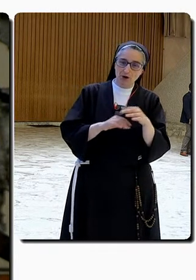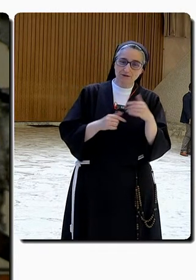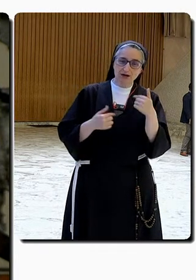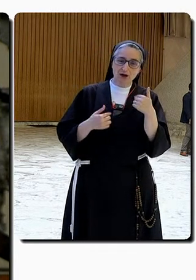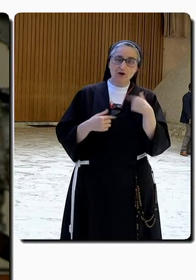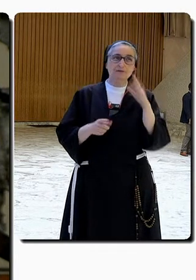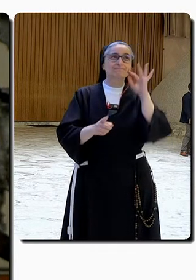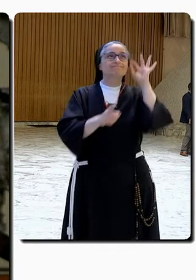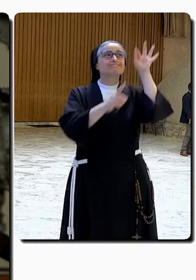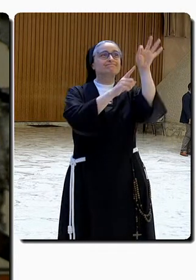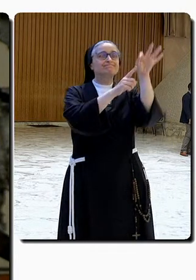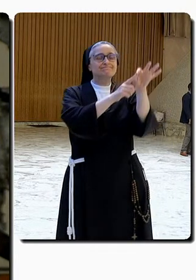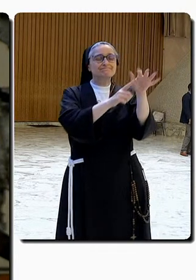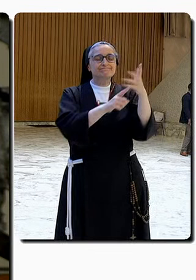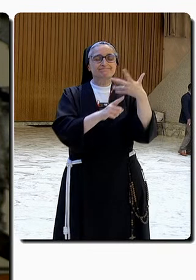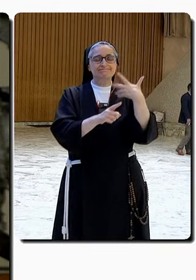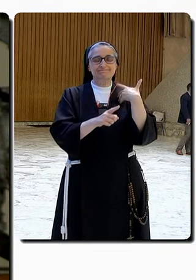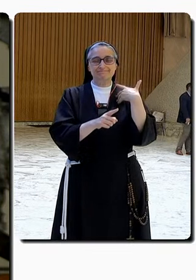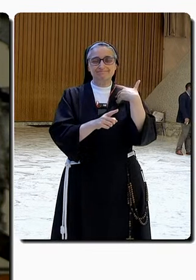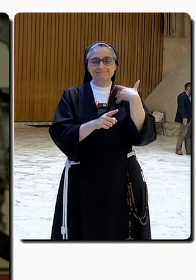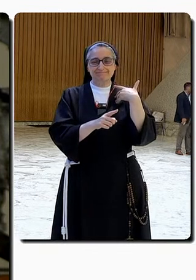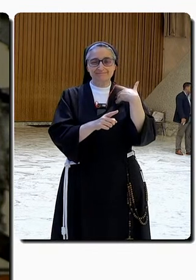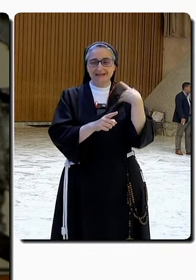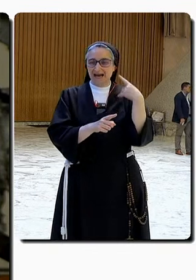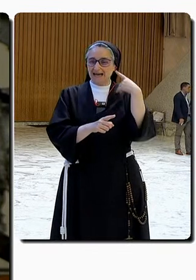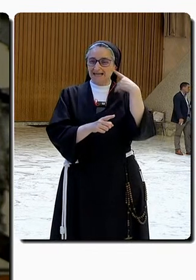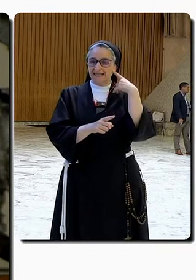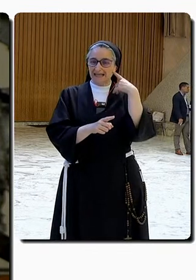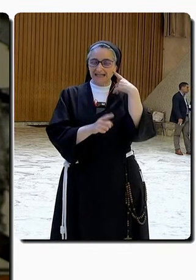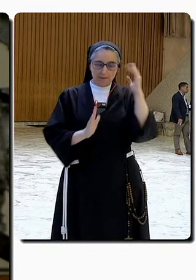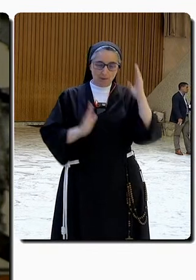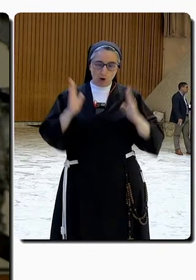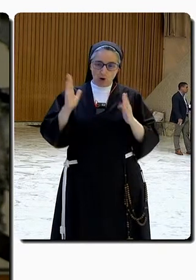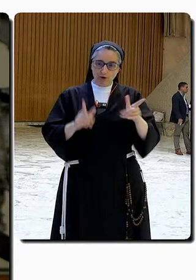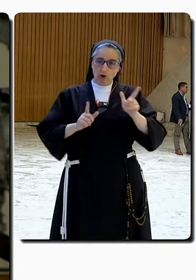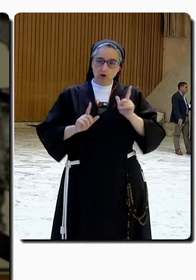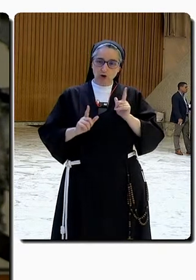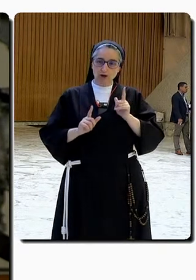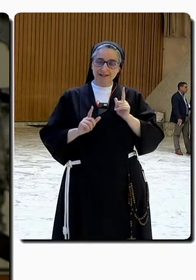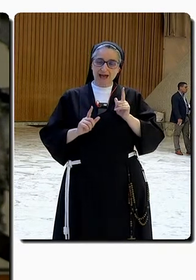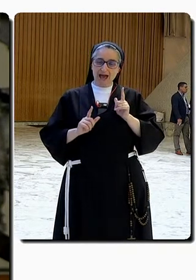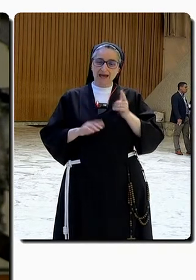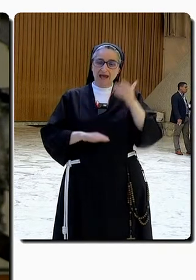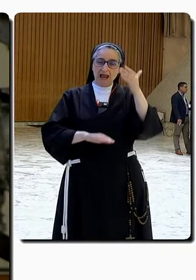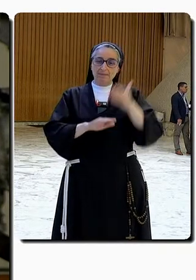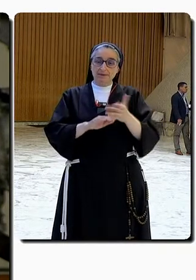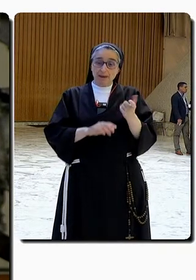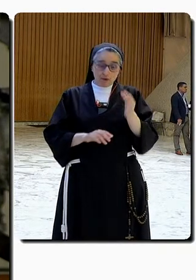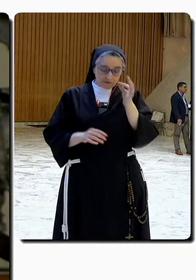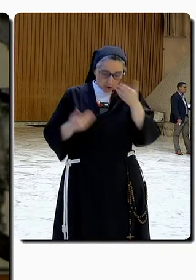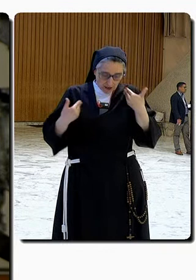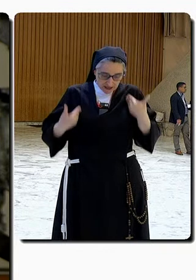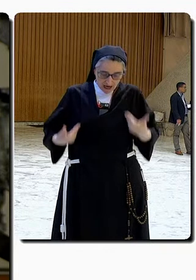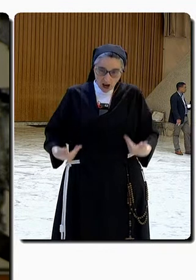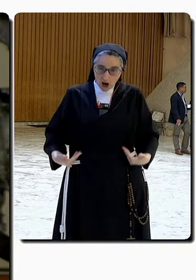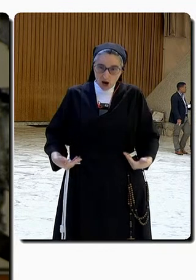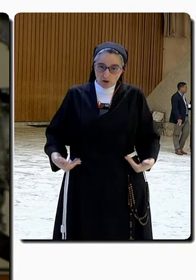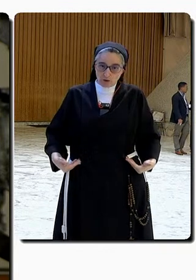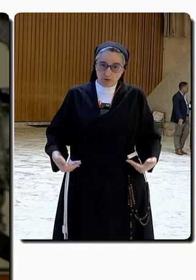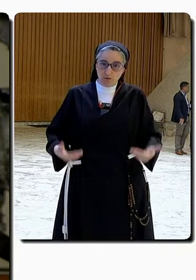raggiungiamo rapidamente i limiti delle nostre capacità. poiché la nostra natura umana